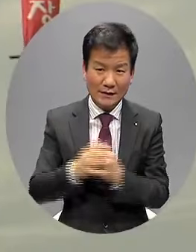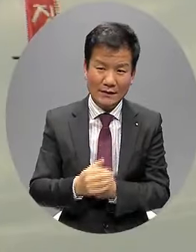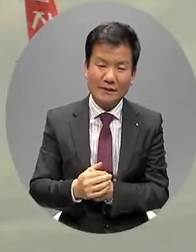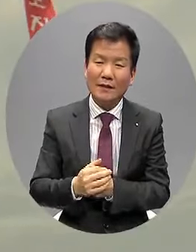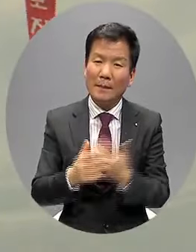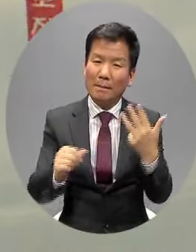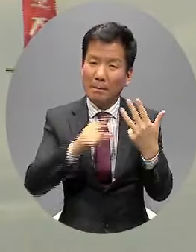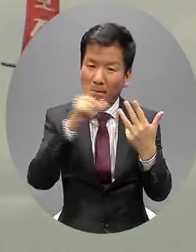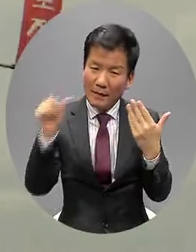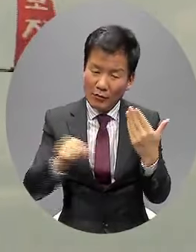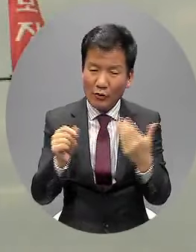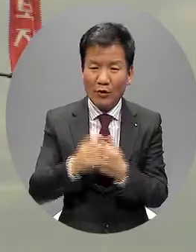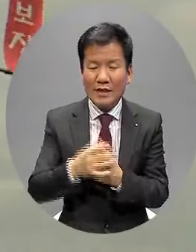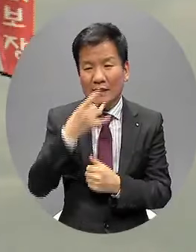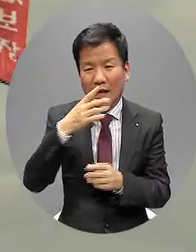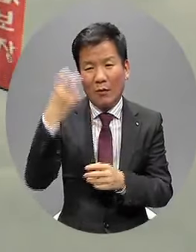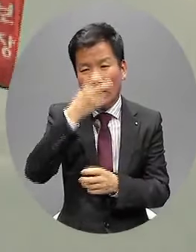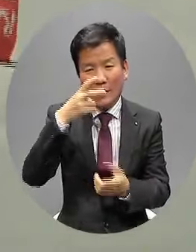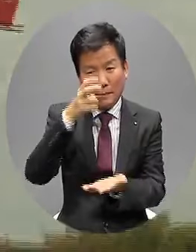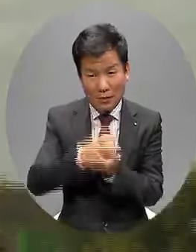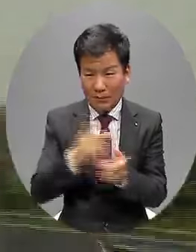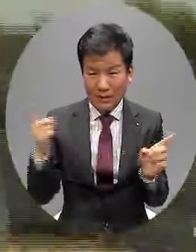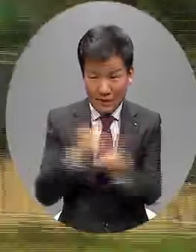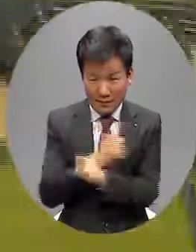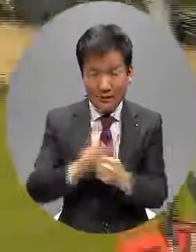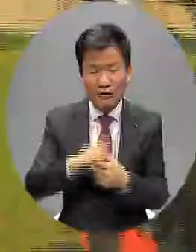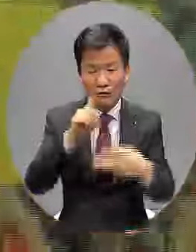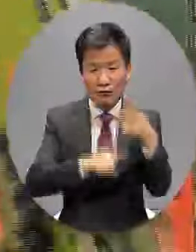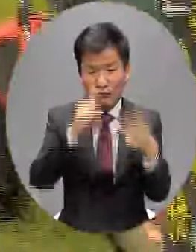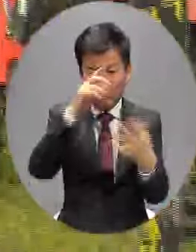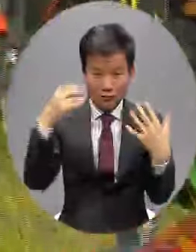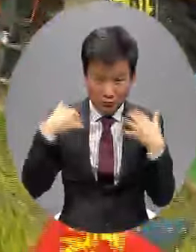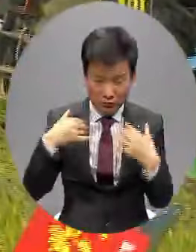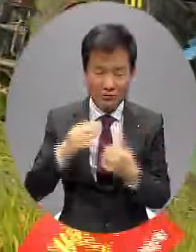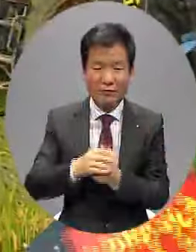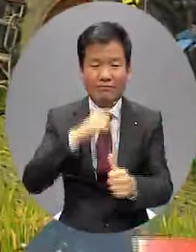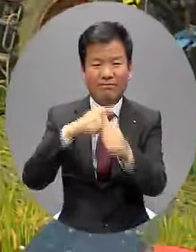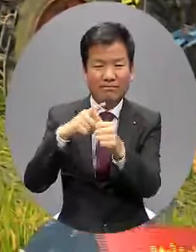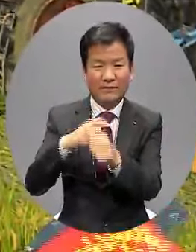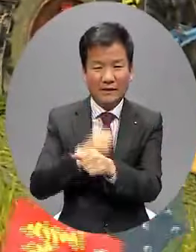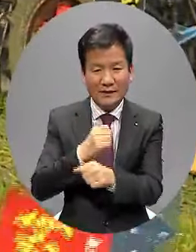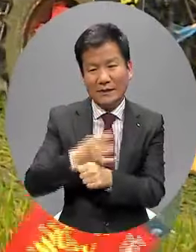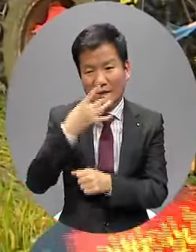지난해 양곡관리법 개정안에 거부권을 행사한 윤 대통령을 비판하면서